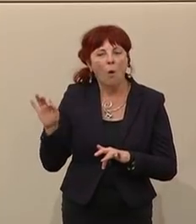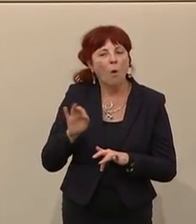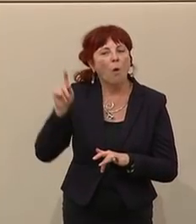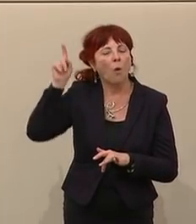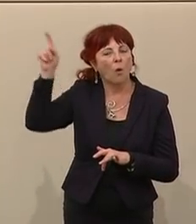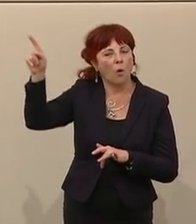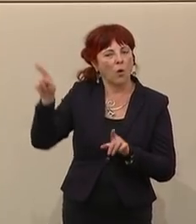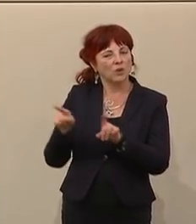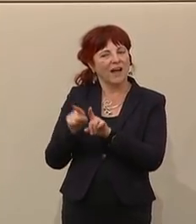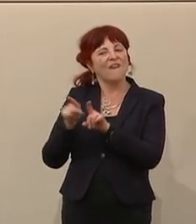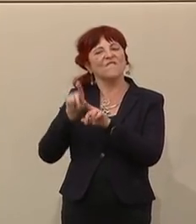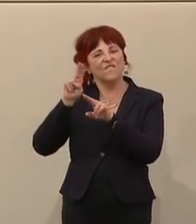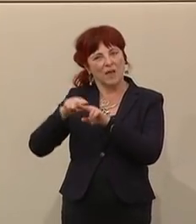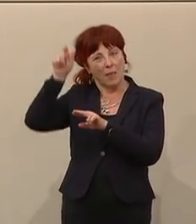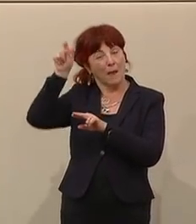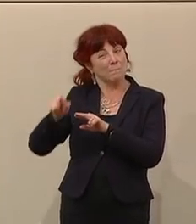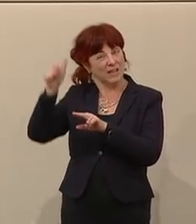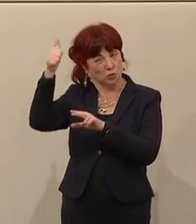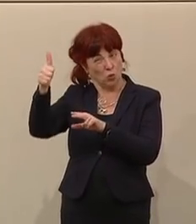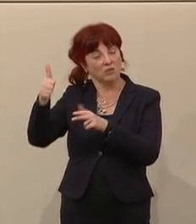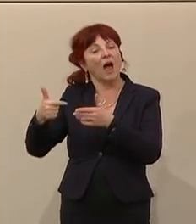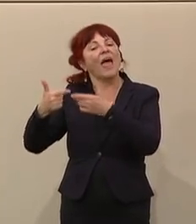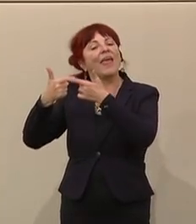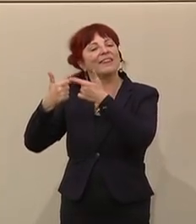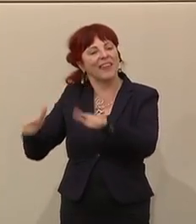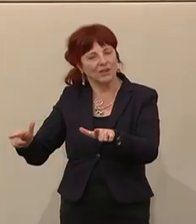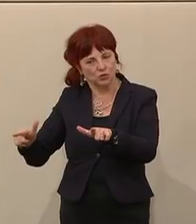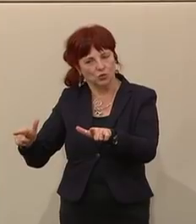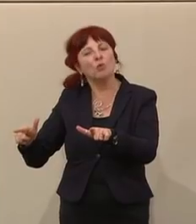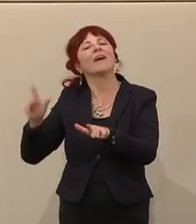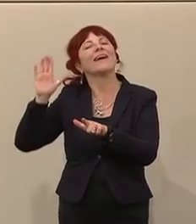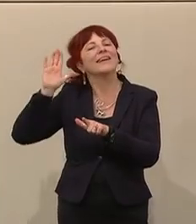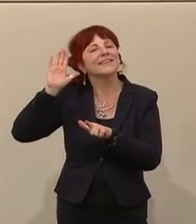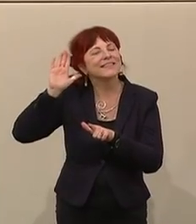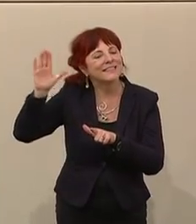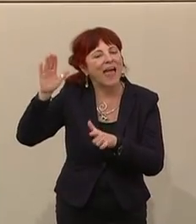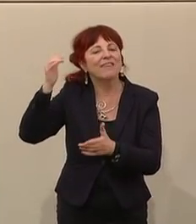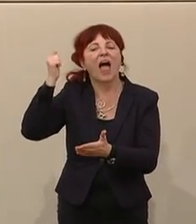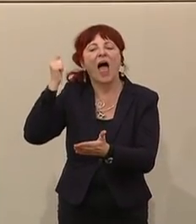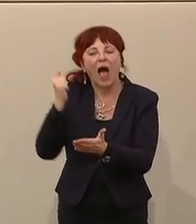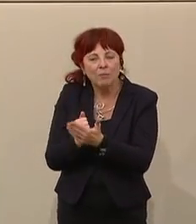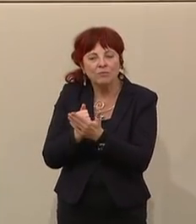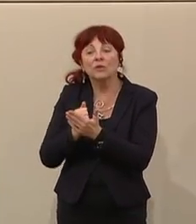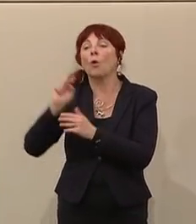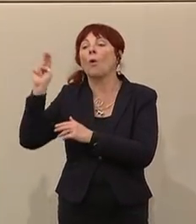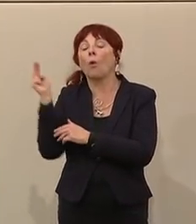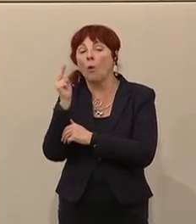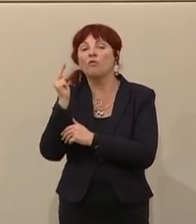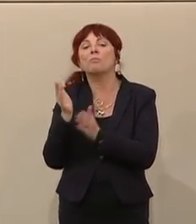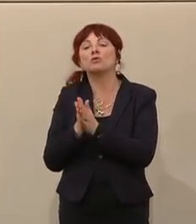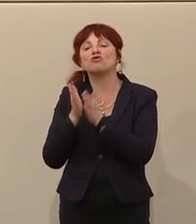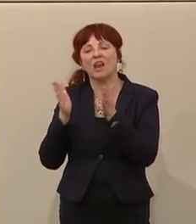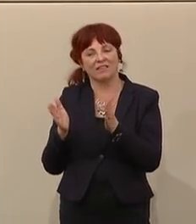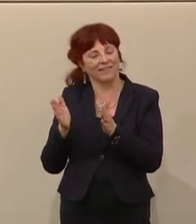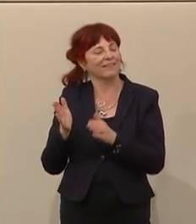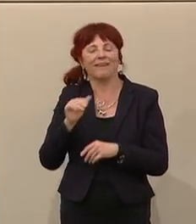mindert Ansehen des Amtes oder die Interessen des Dienstes. Und alles, was das Ansehen des Amtes derzeit beschädigt, wurde